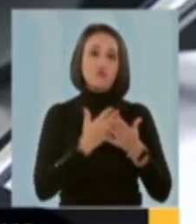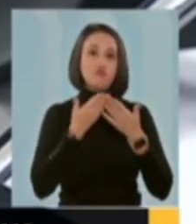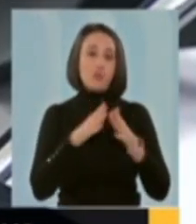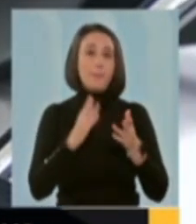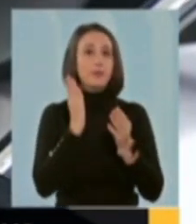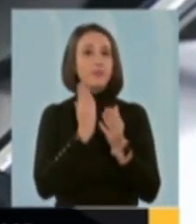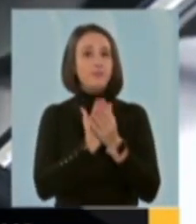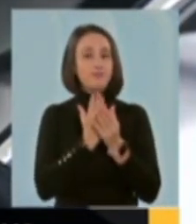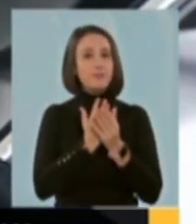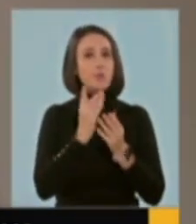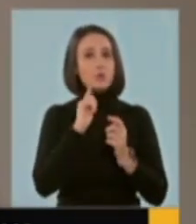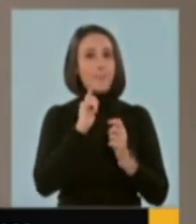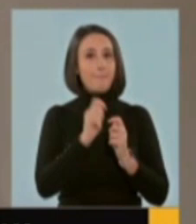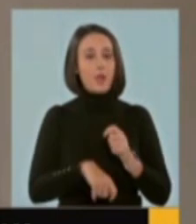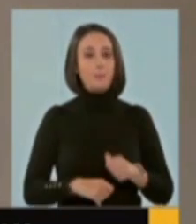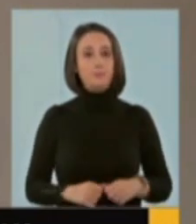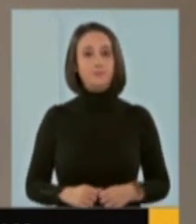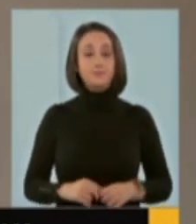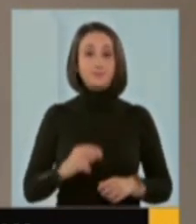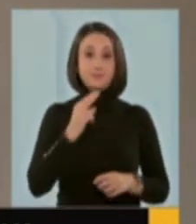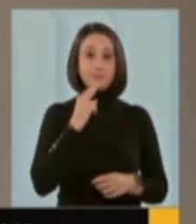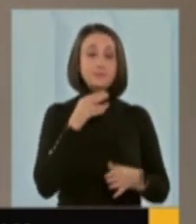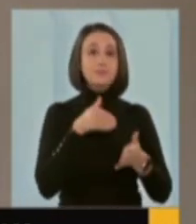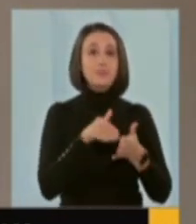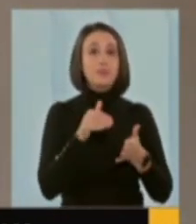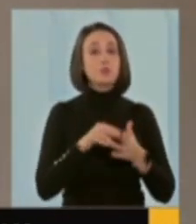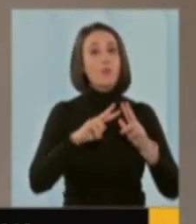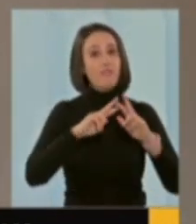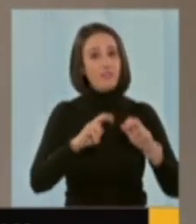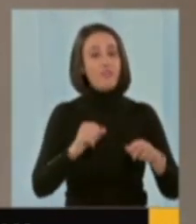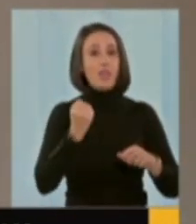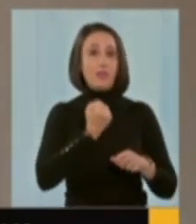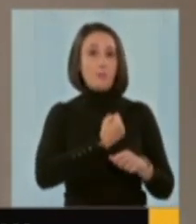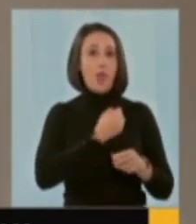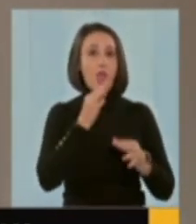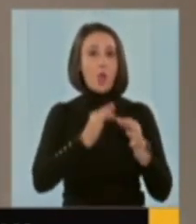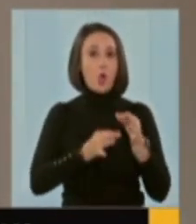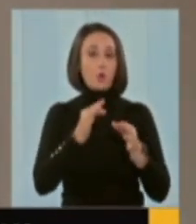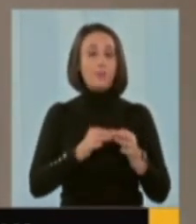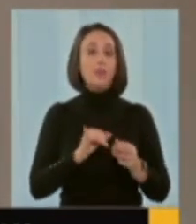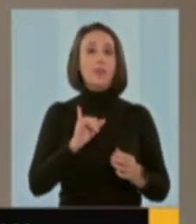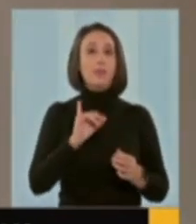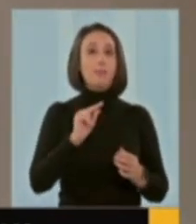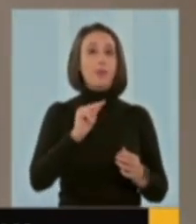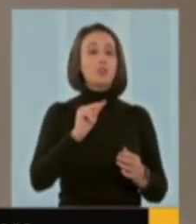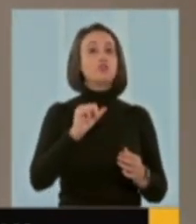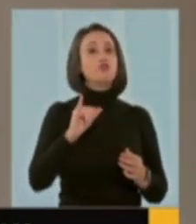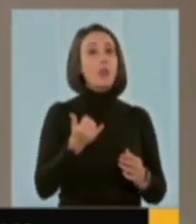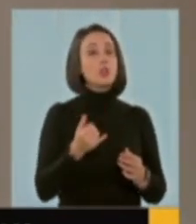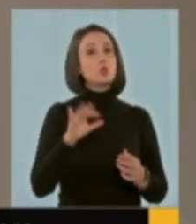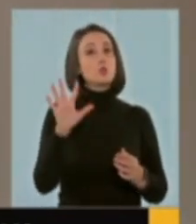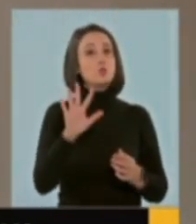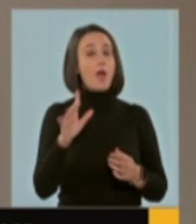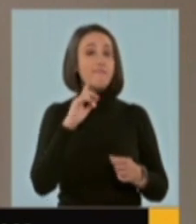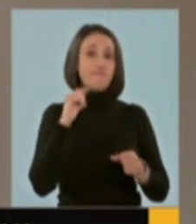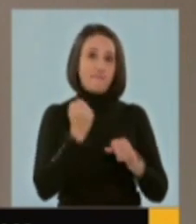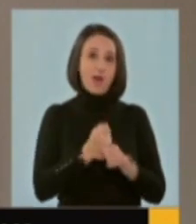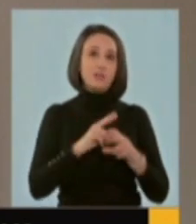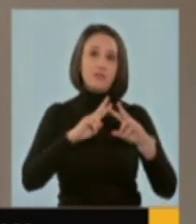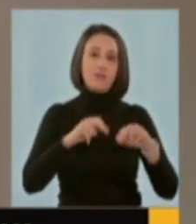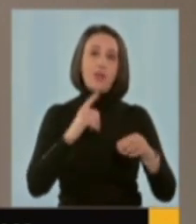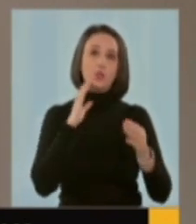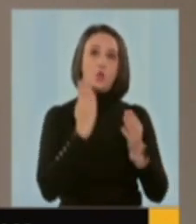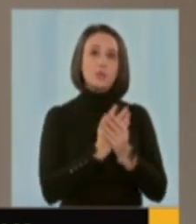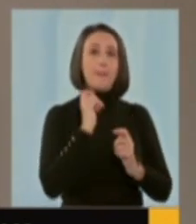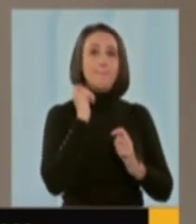înceapă cercetări în acest caz. Polițiștii din cadrul Serviciului de Investigare a Criminalității Economice, IPJ Suceava, desfășoară cercetări în cadrul unui dosar